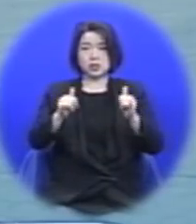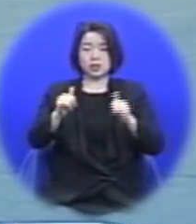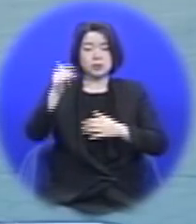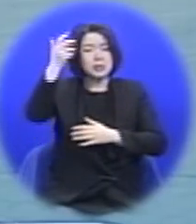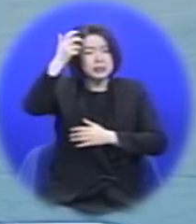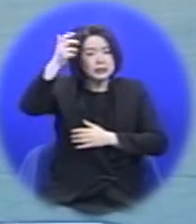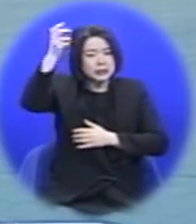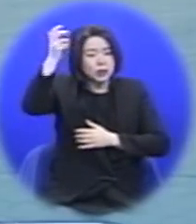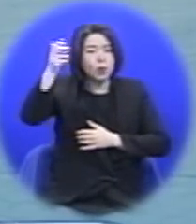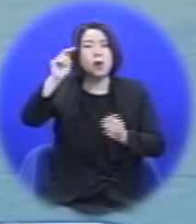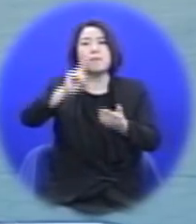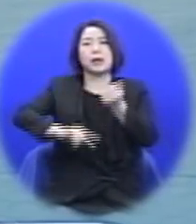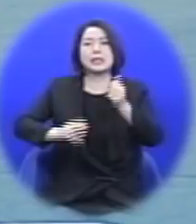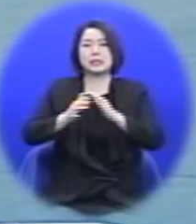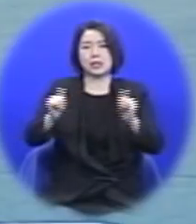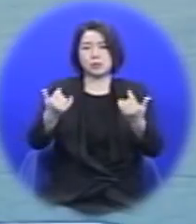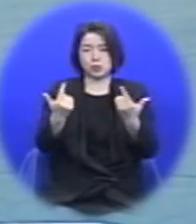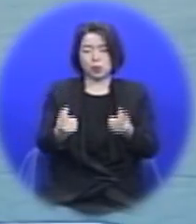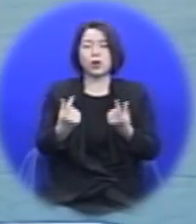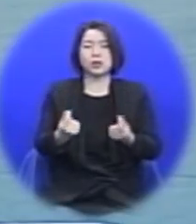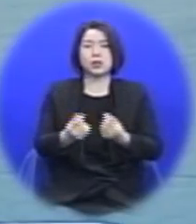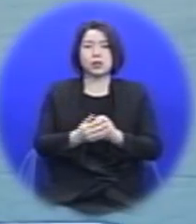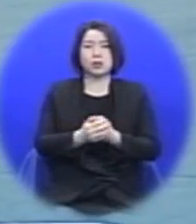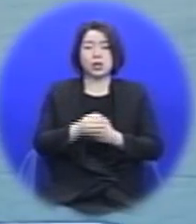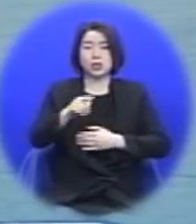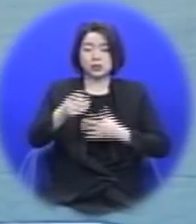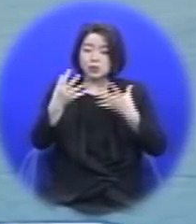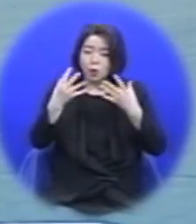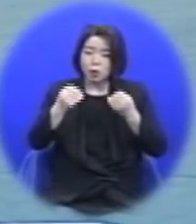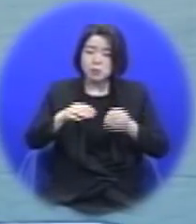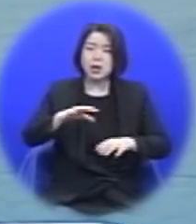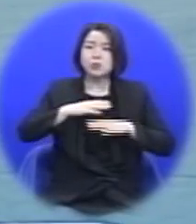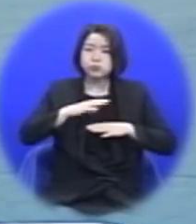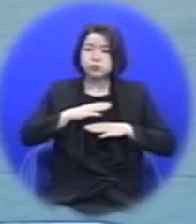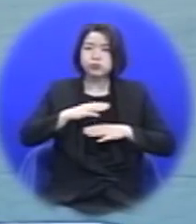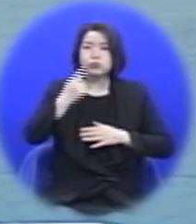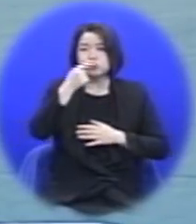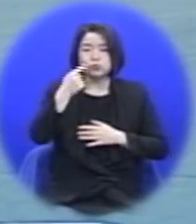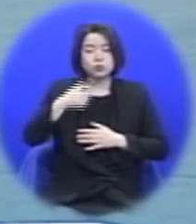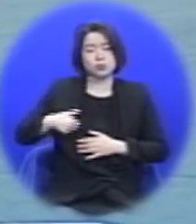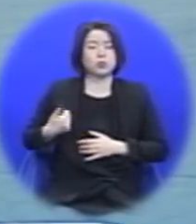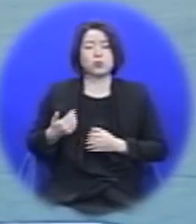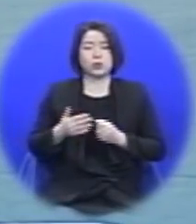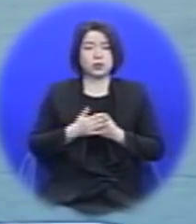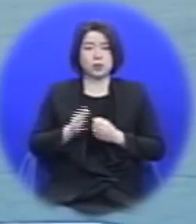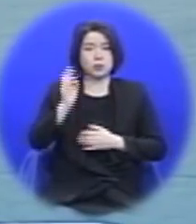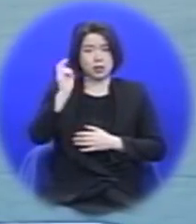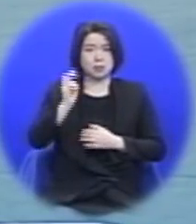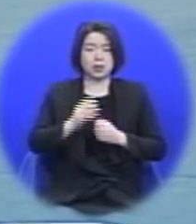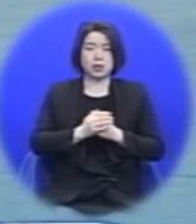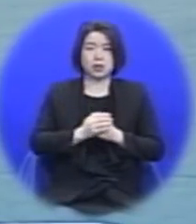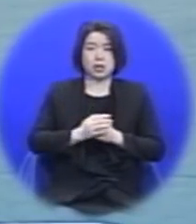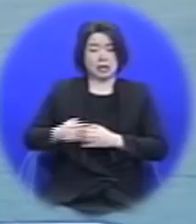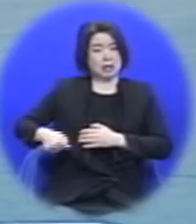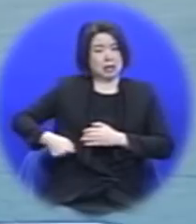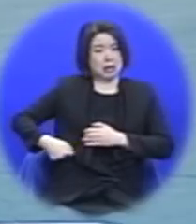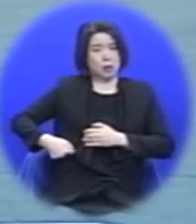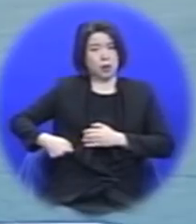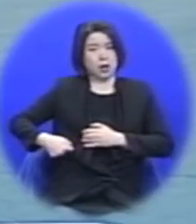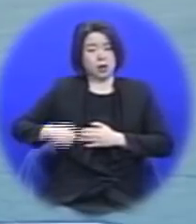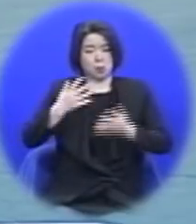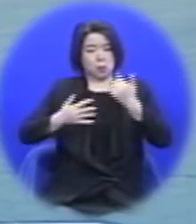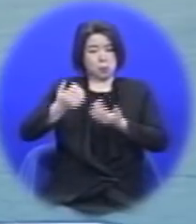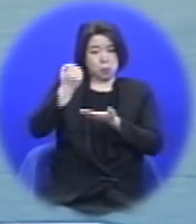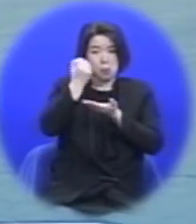영혼을 팔아버린 사람입니다. 그게 얼마나 무서운 것인 줄을 모르니까 그렇게 하는 겁니다. 양심의 화인을